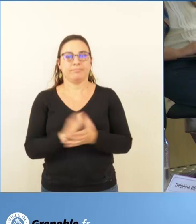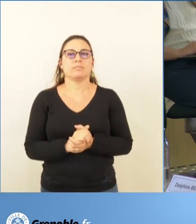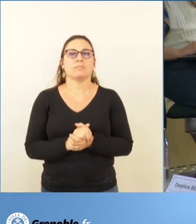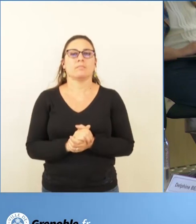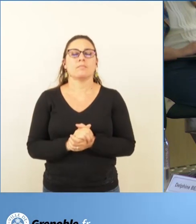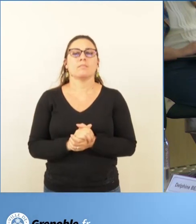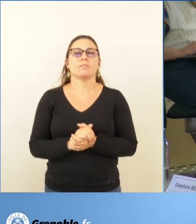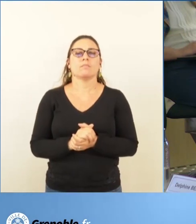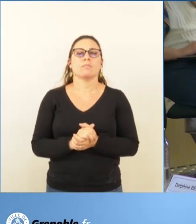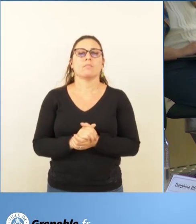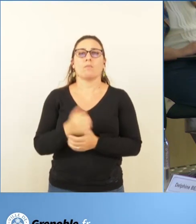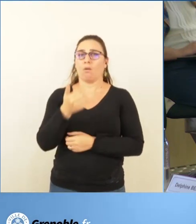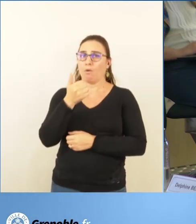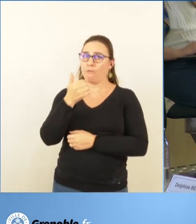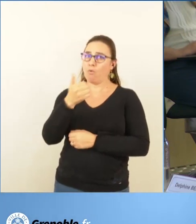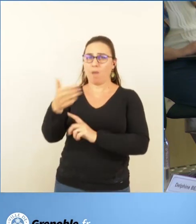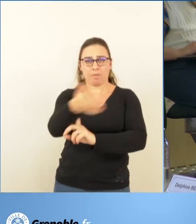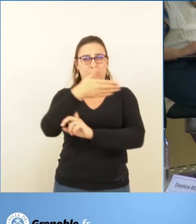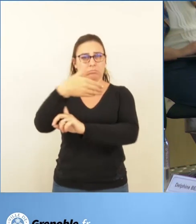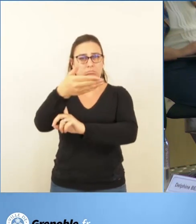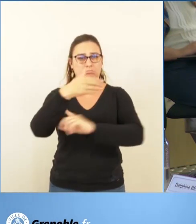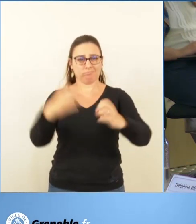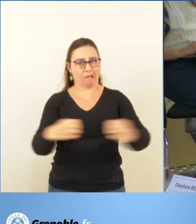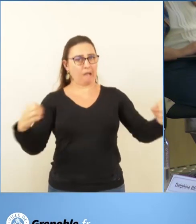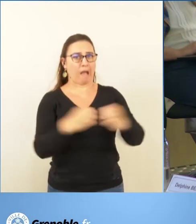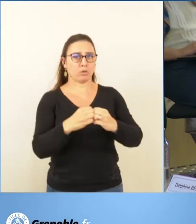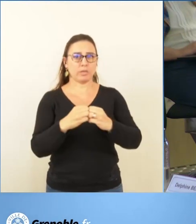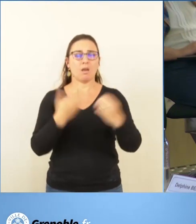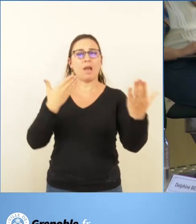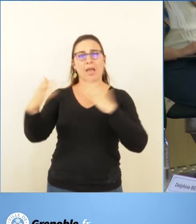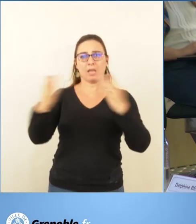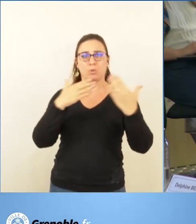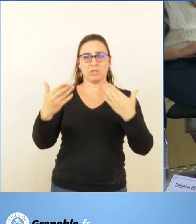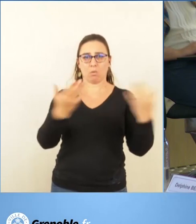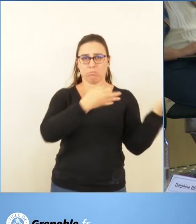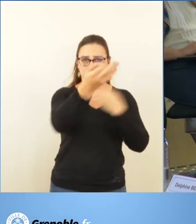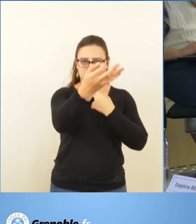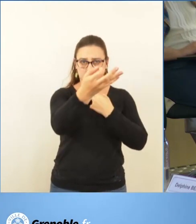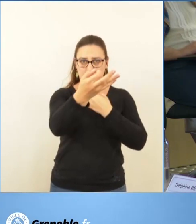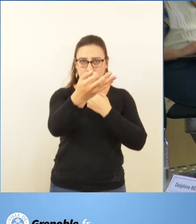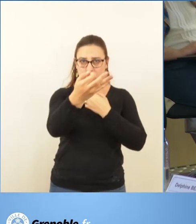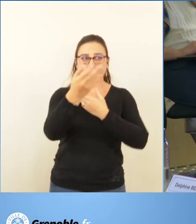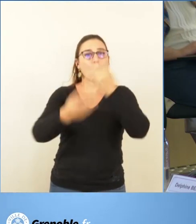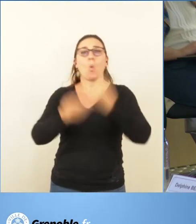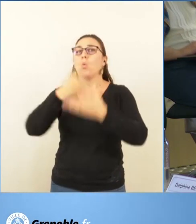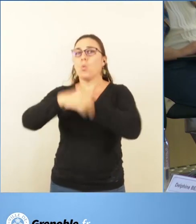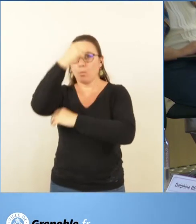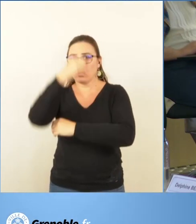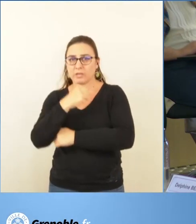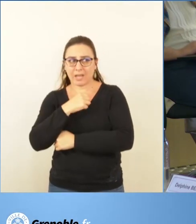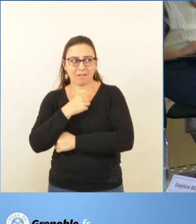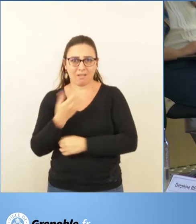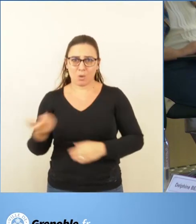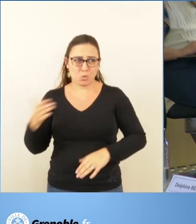vous nous vendez une gratuite pour les expos permanentes ou les musées ce qui ne changera